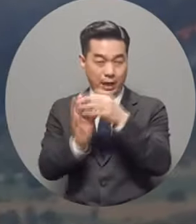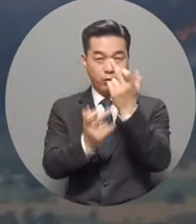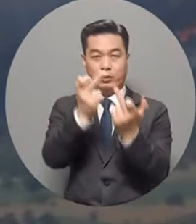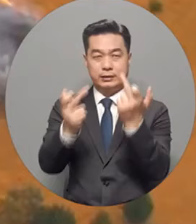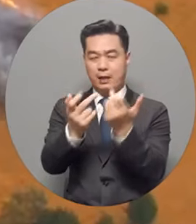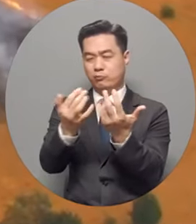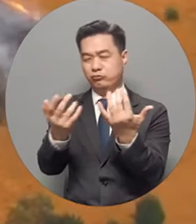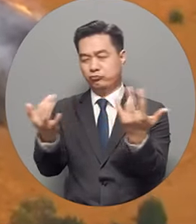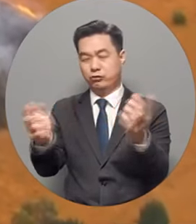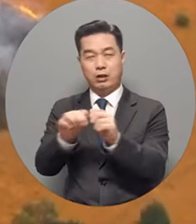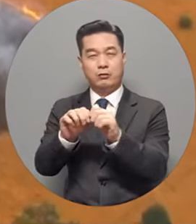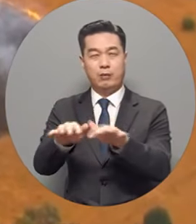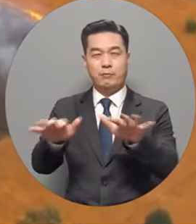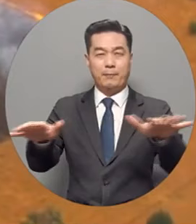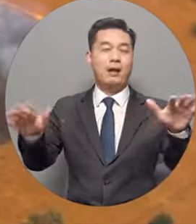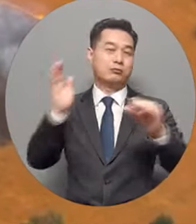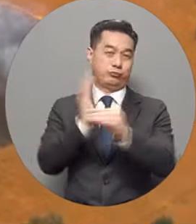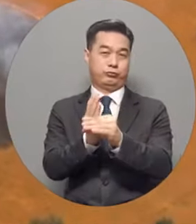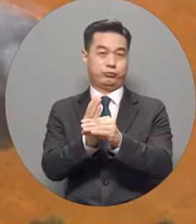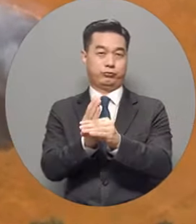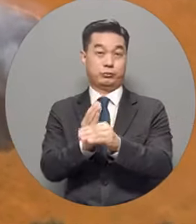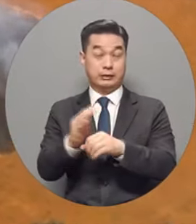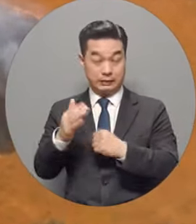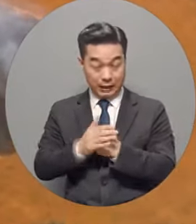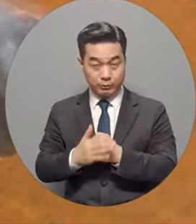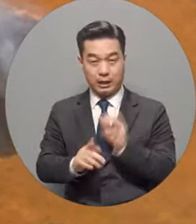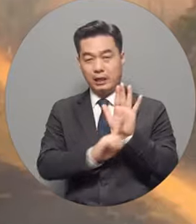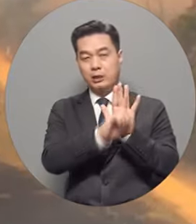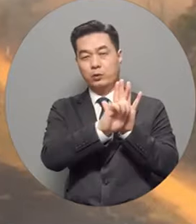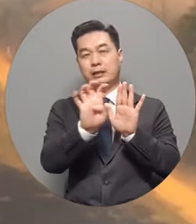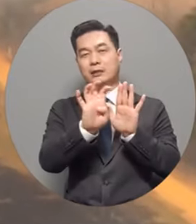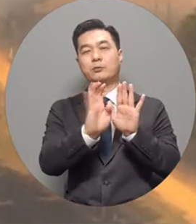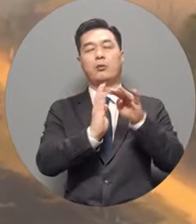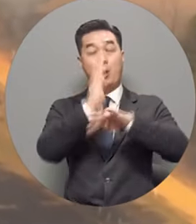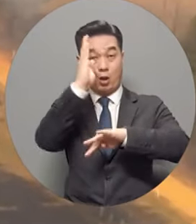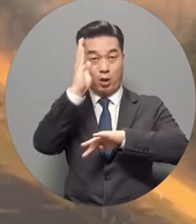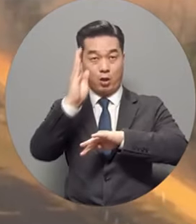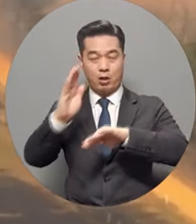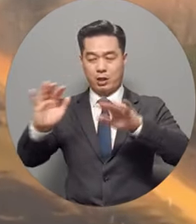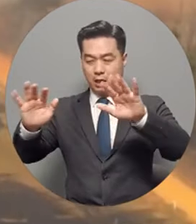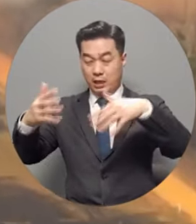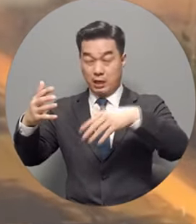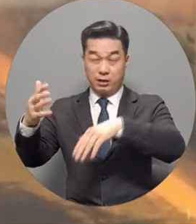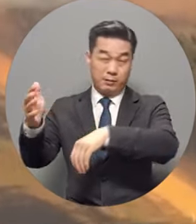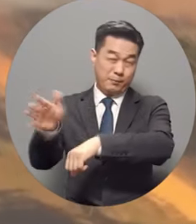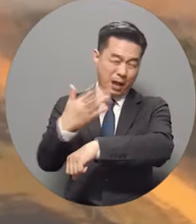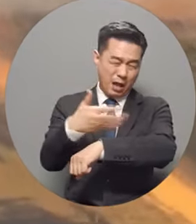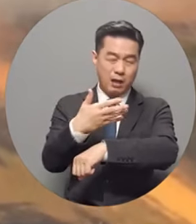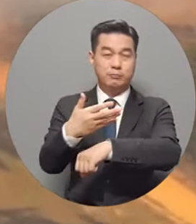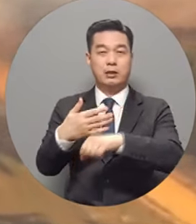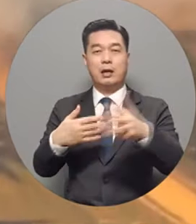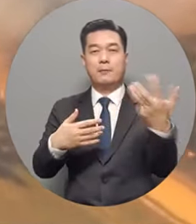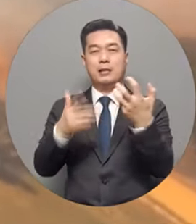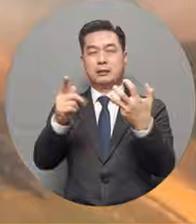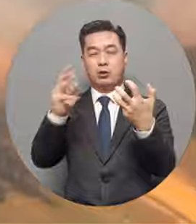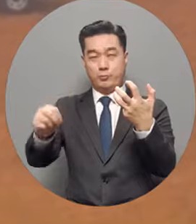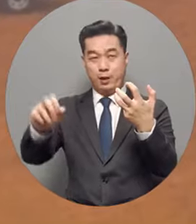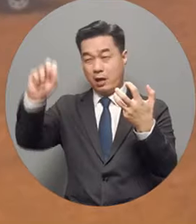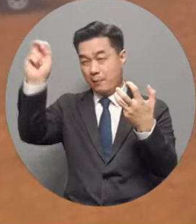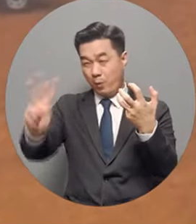있습니다 빅토리아주 당국은 기온이 40도를 넘어서고 최대 시속 880km 돌풍과 마른 번개가